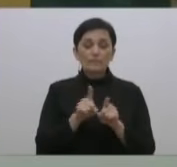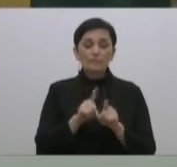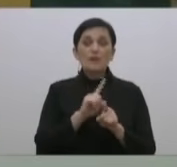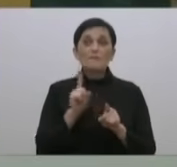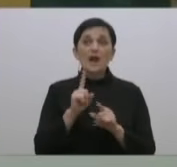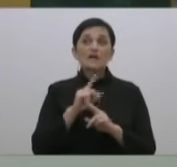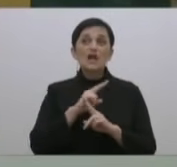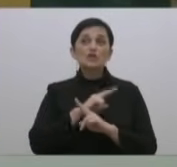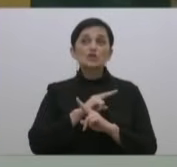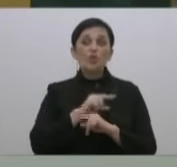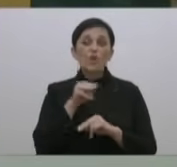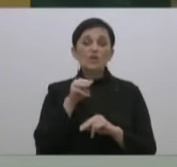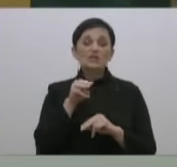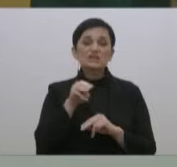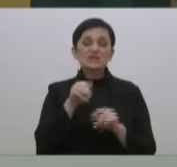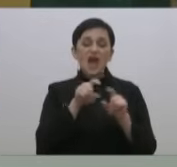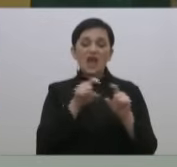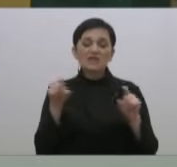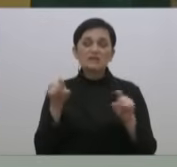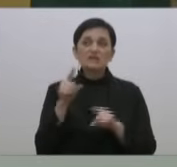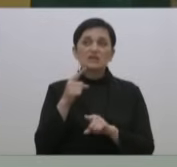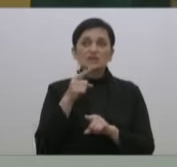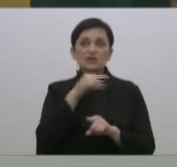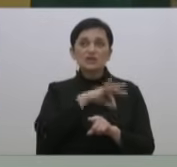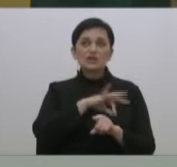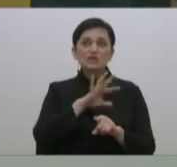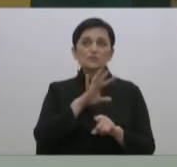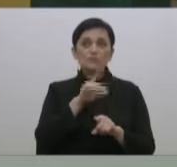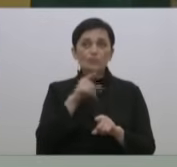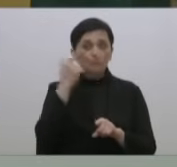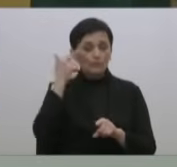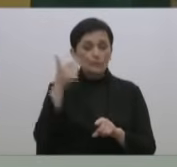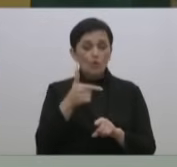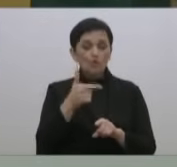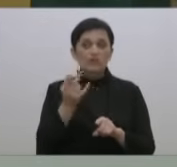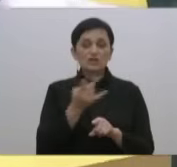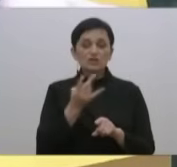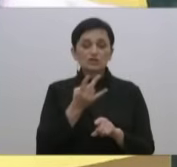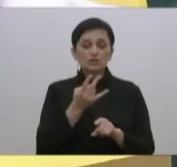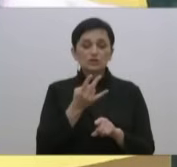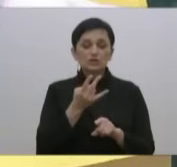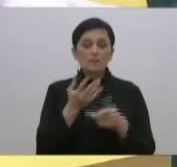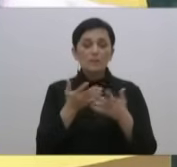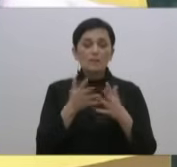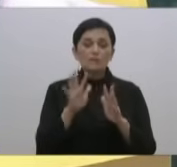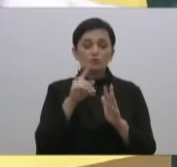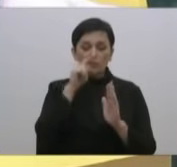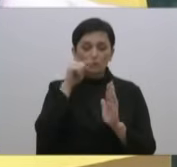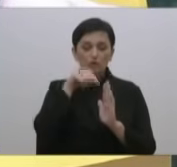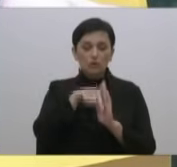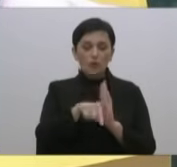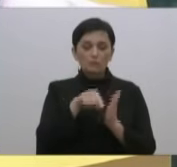მაგრამ იხოცებიან ტერმინი საერთოდ არ უნდა იხმაროთ. Ეს რატომ არის, იცით? Ამასაც ცოდნა ჭირდება და ალბათ მეტად რო